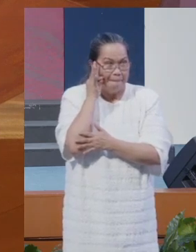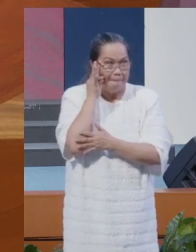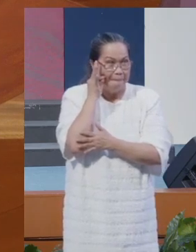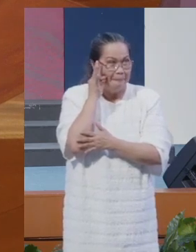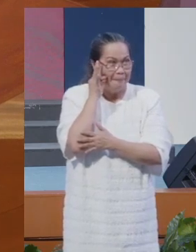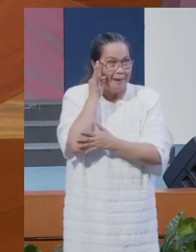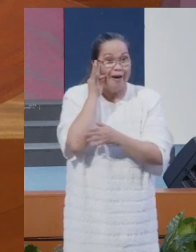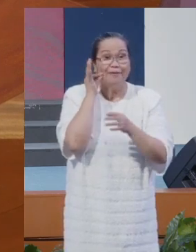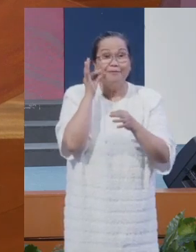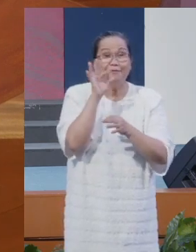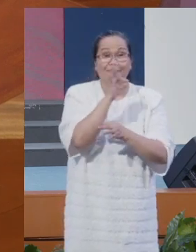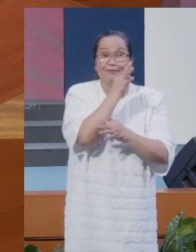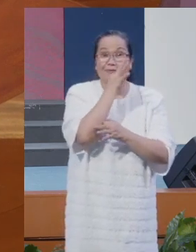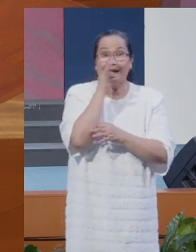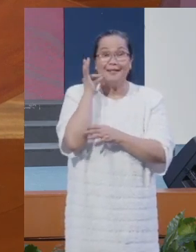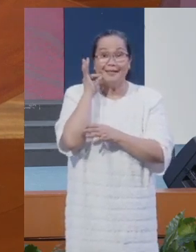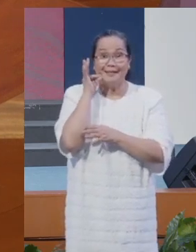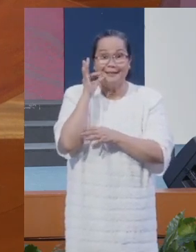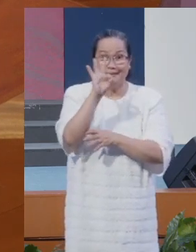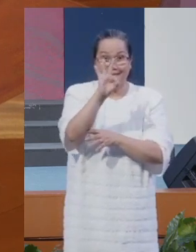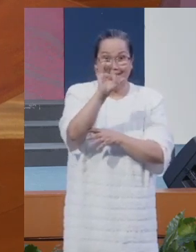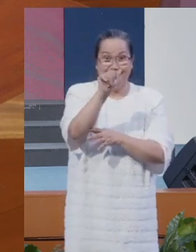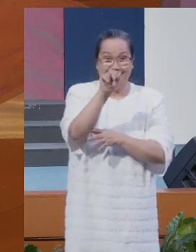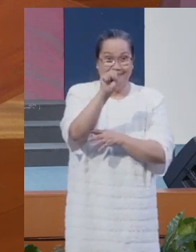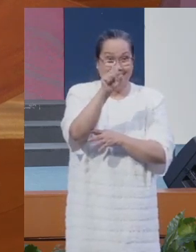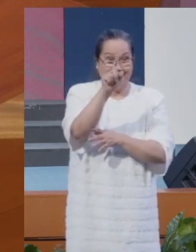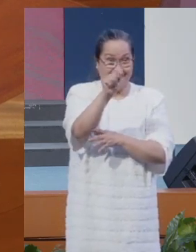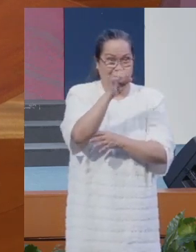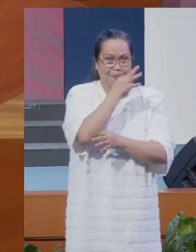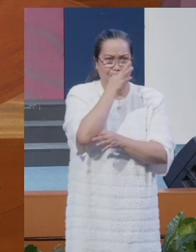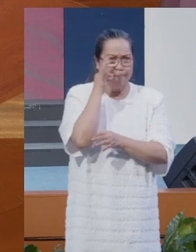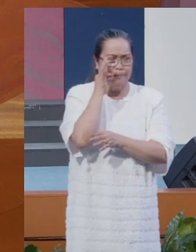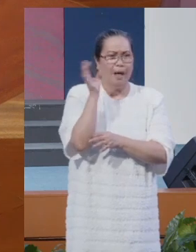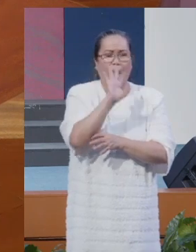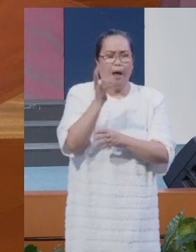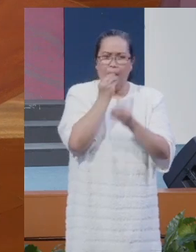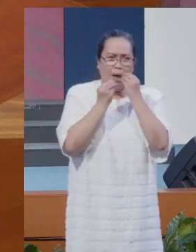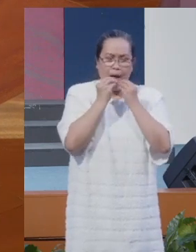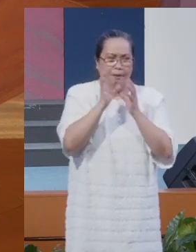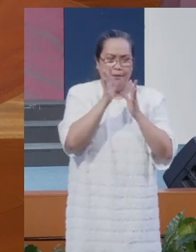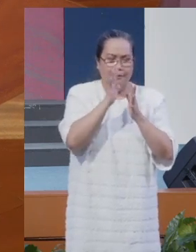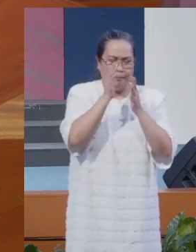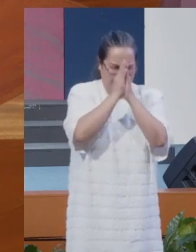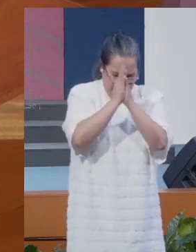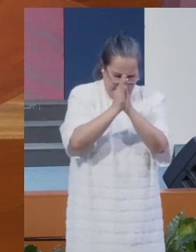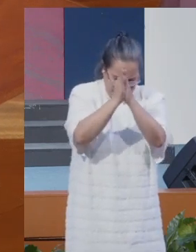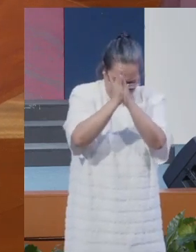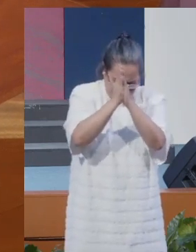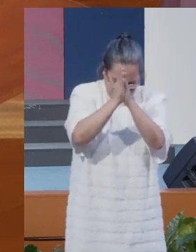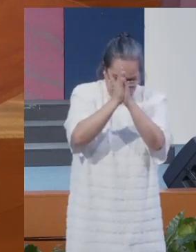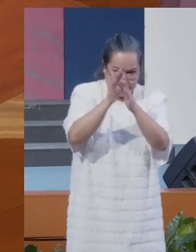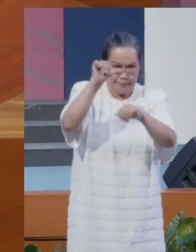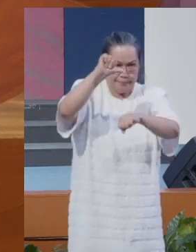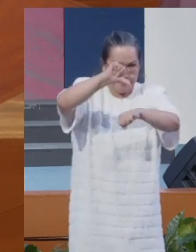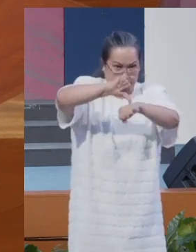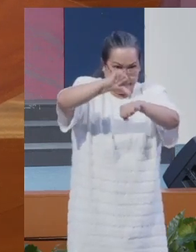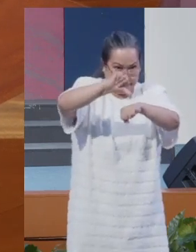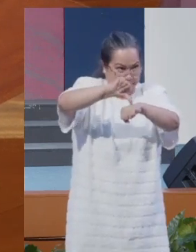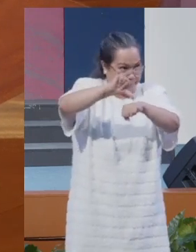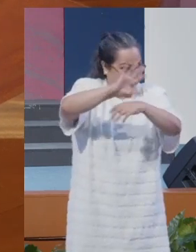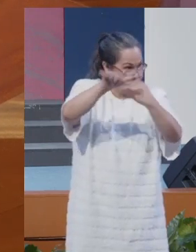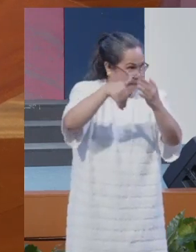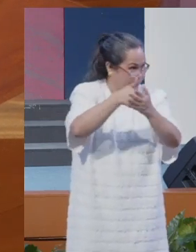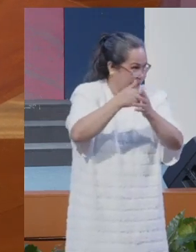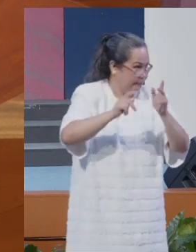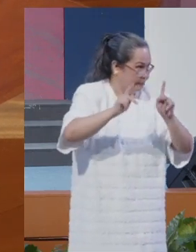mag-ayuno. To fast. Para sa pananalangin, kasi yung Yom Kippur ay Day of Atonement, kung saan ang buong